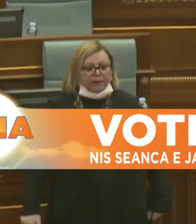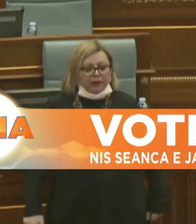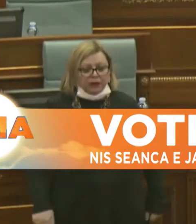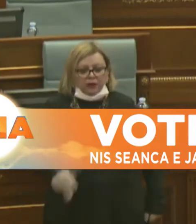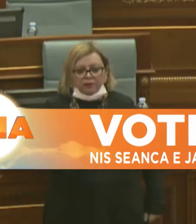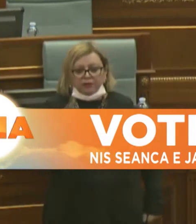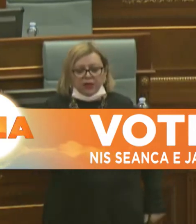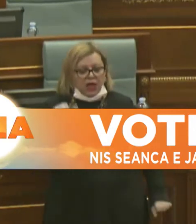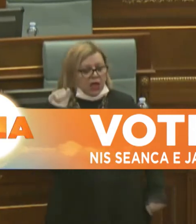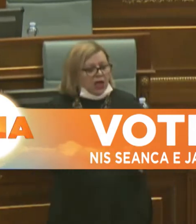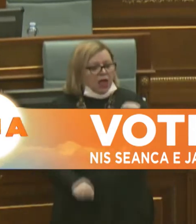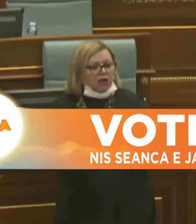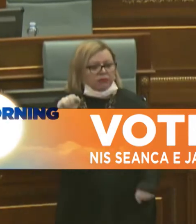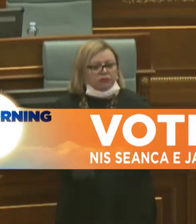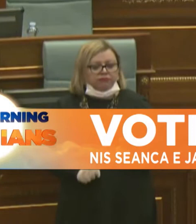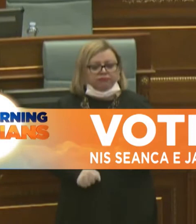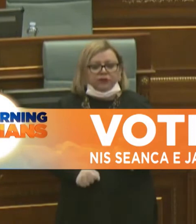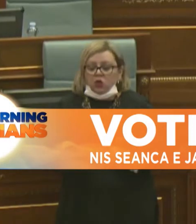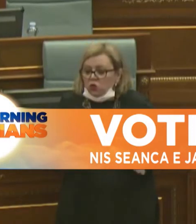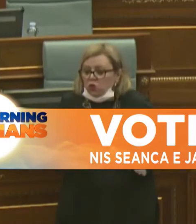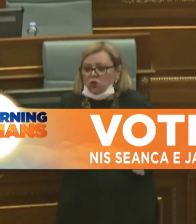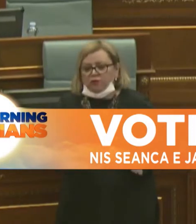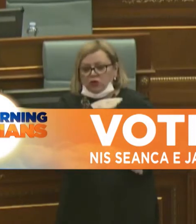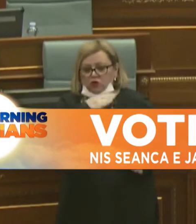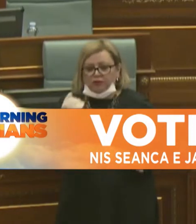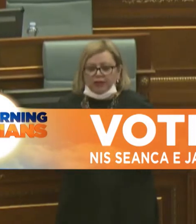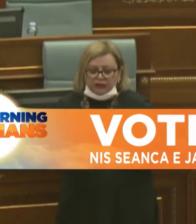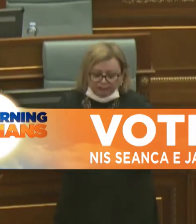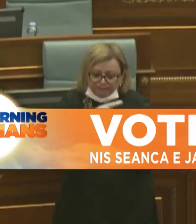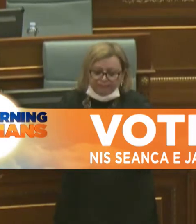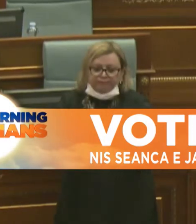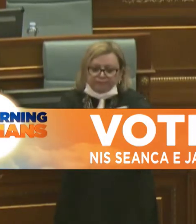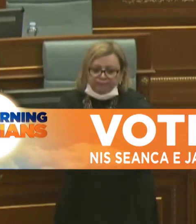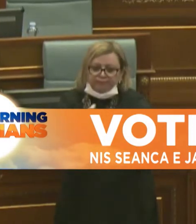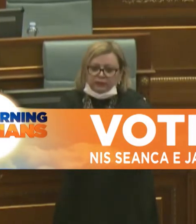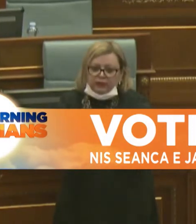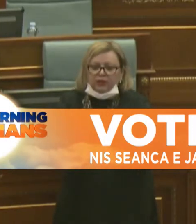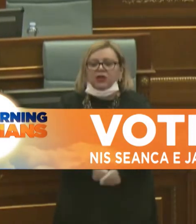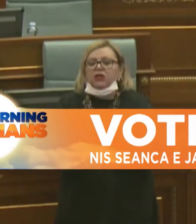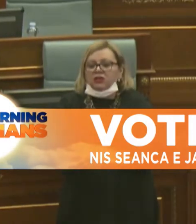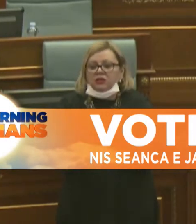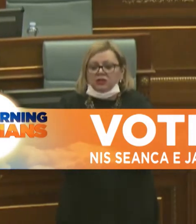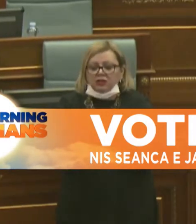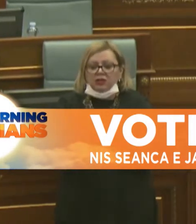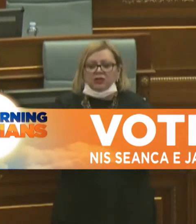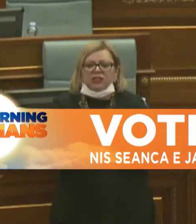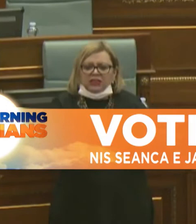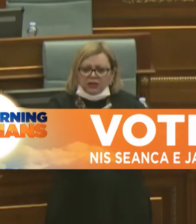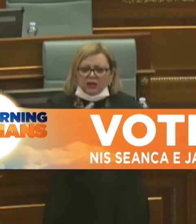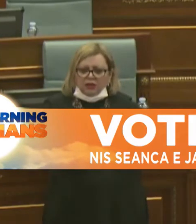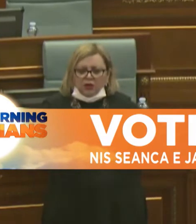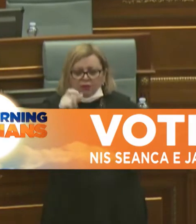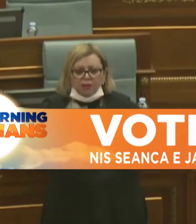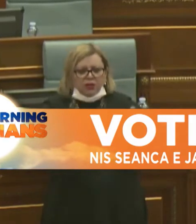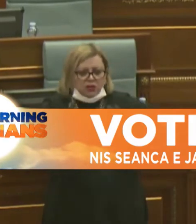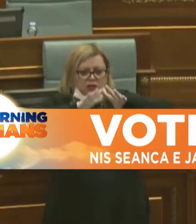të ketë kapacitete për të kryer numër shumë të madh testesh, si virologjike, ashtu edhe serologjike, në